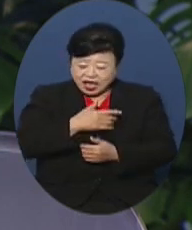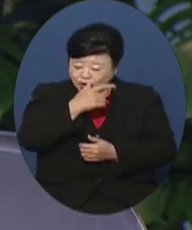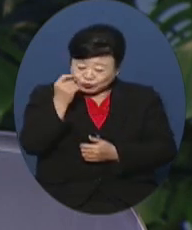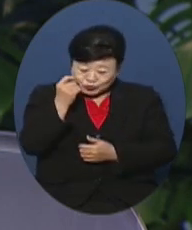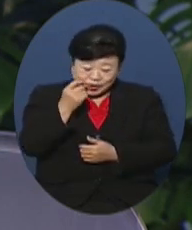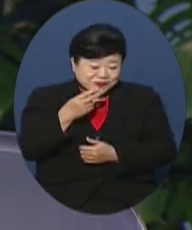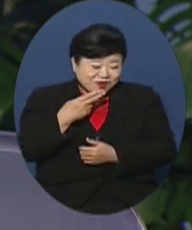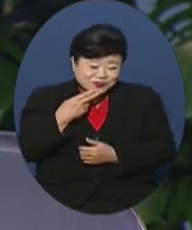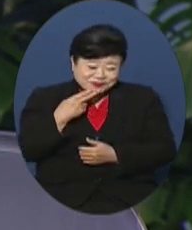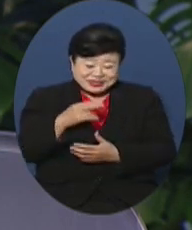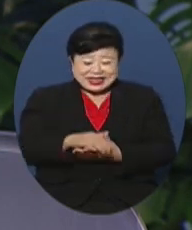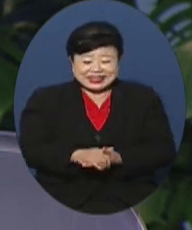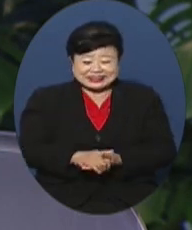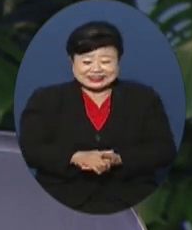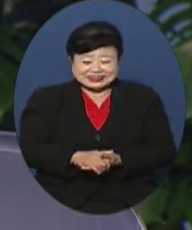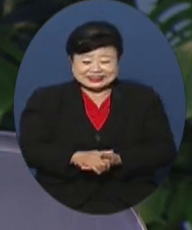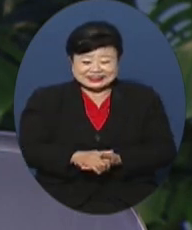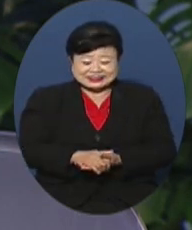부족함이 없었느니라.